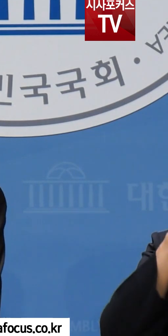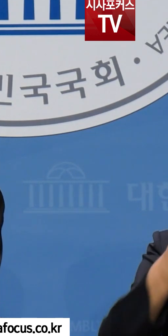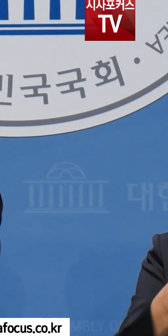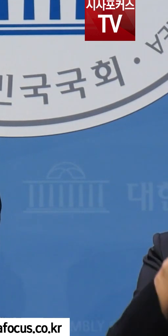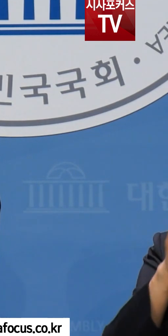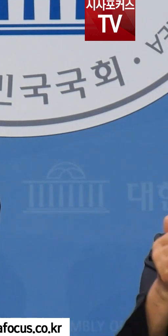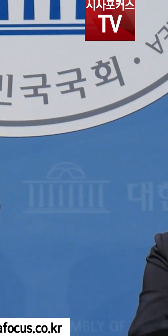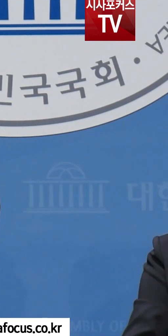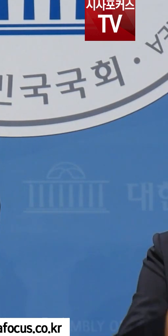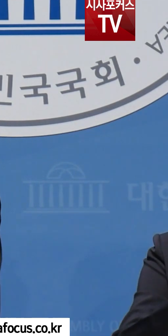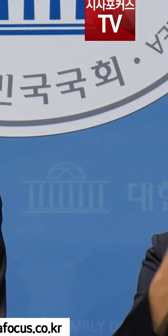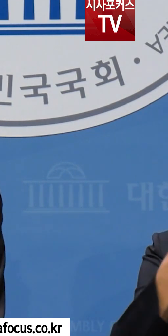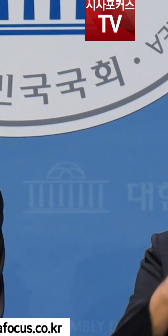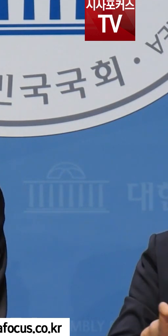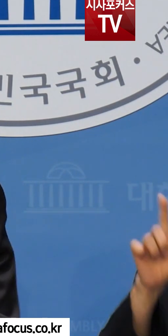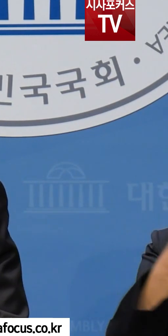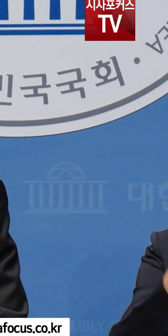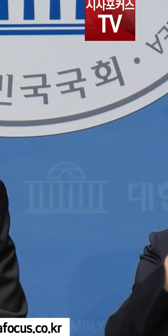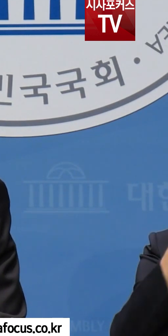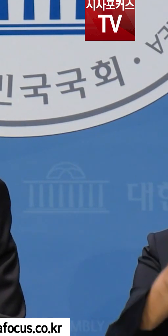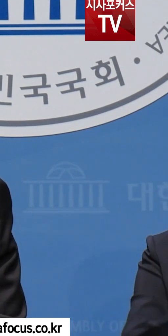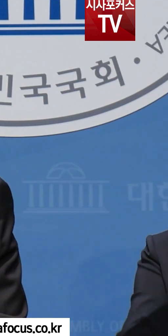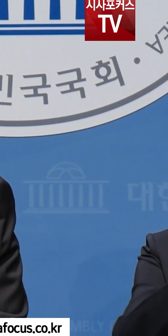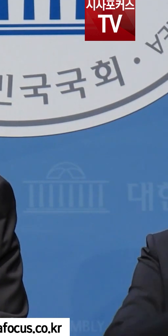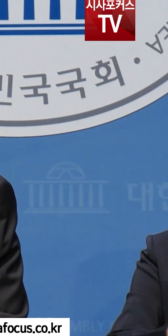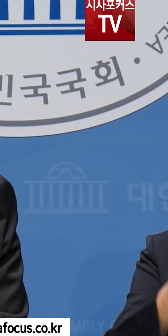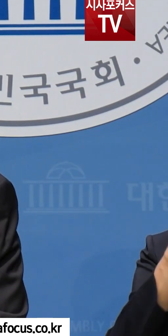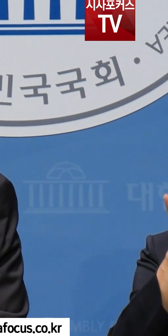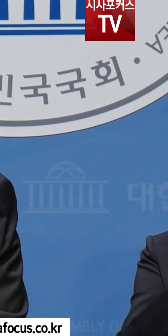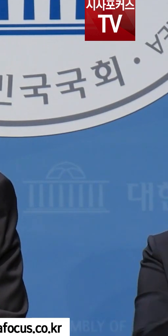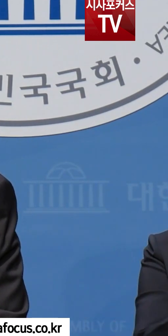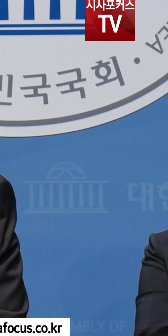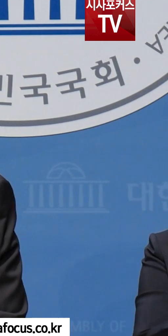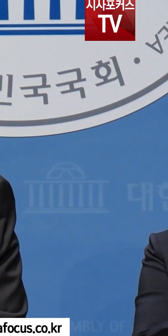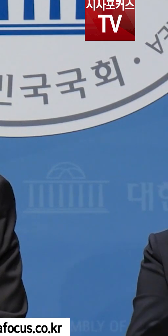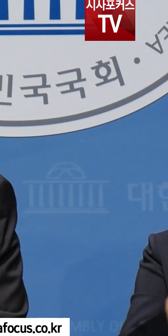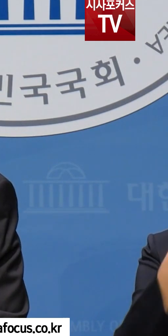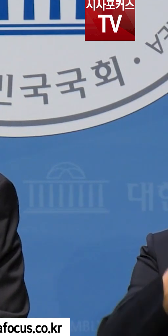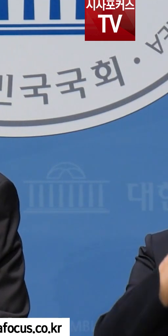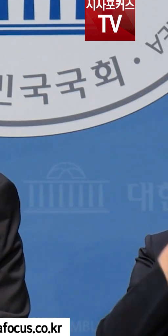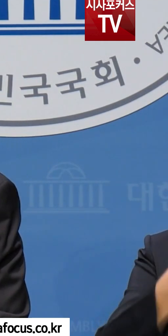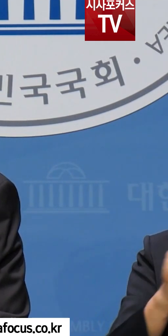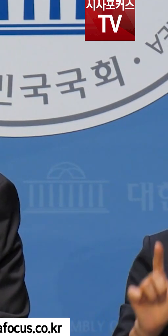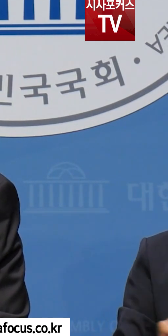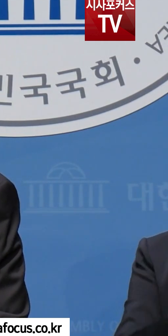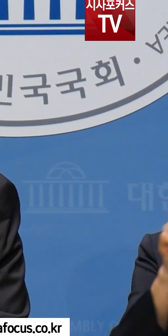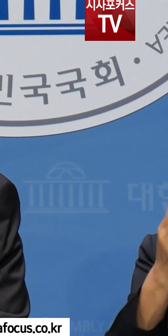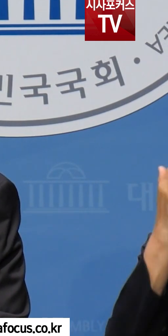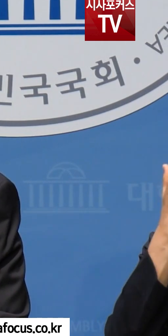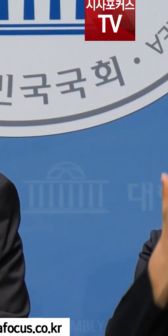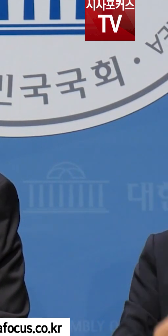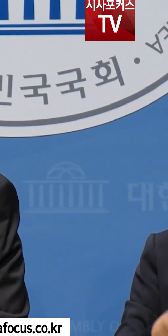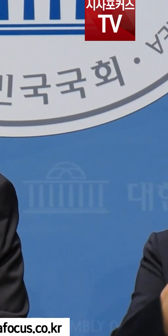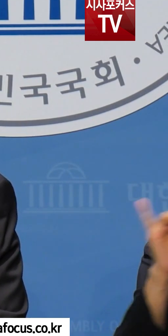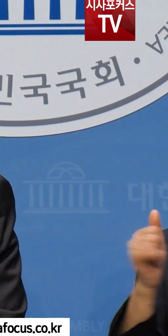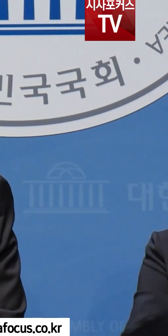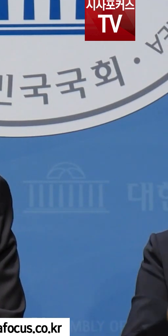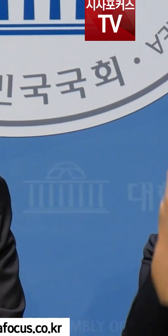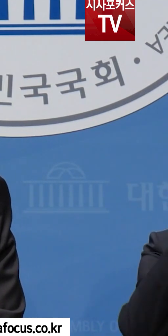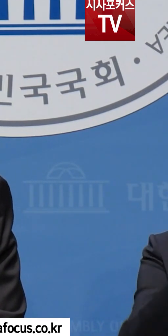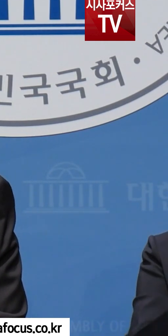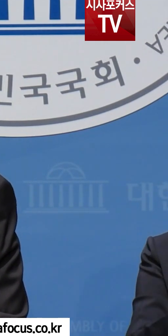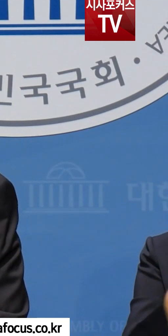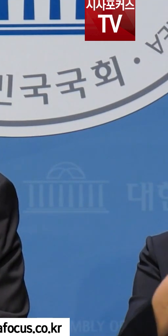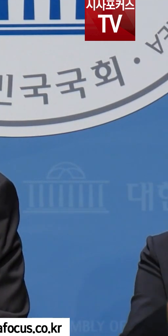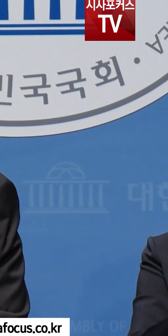을지로위원회는 2024년 예산이 적극적 재정을 통해 보다 어려운 삶으로 고통받는 국민을 챙길 수